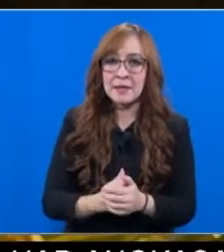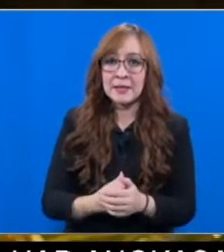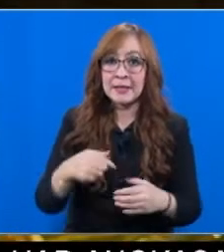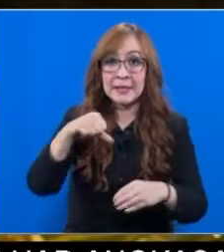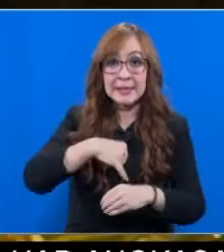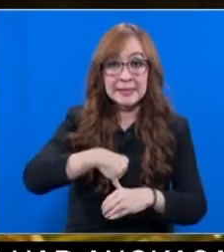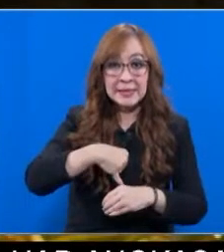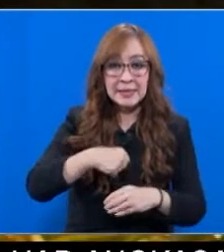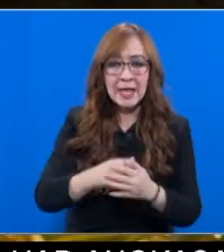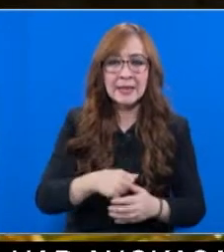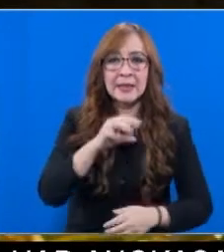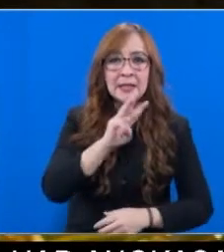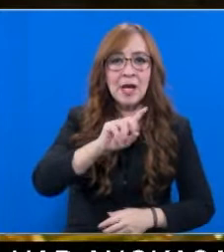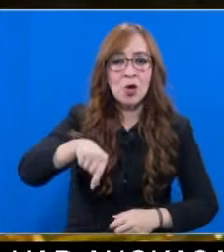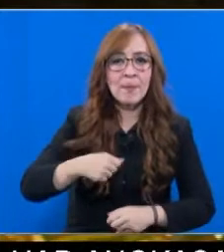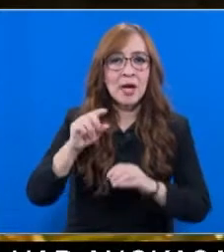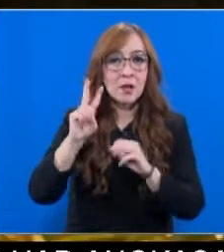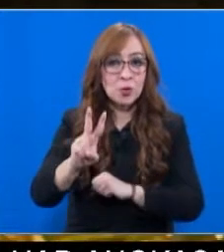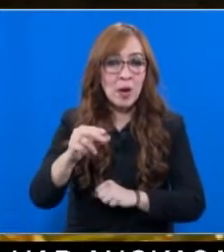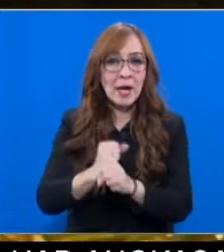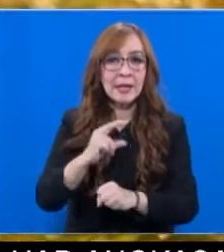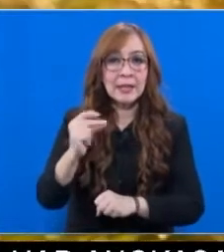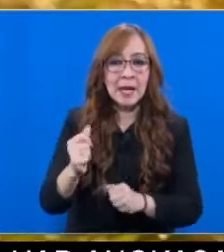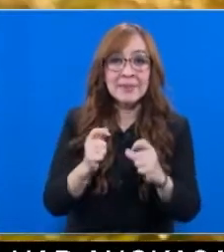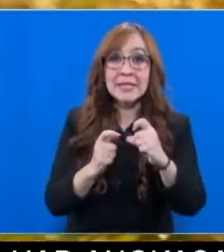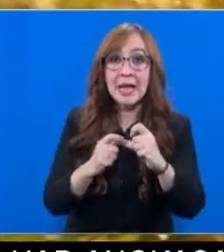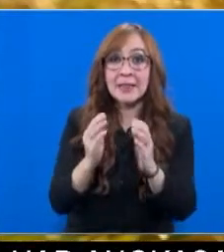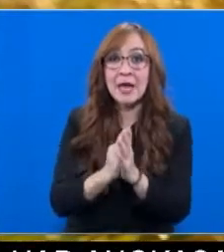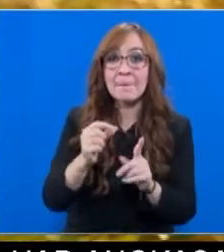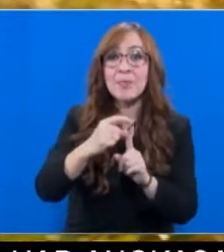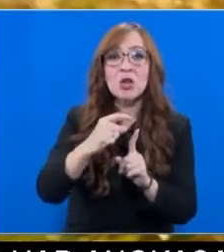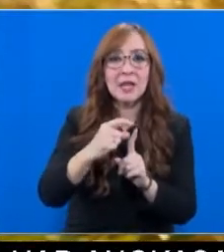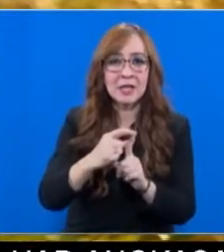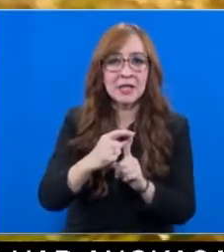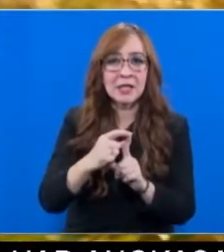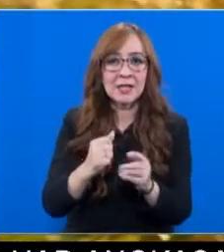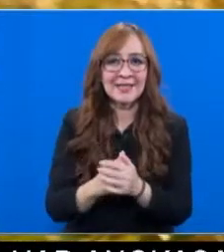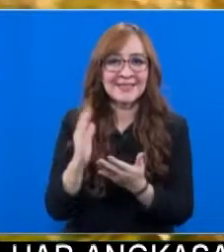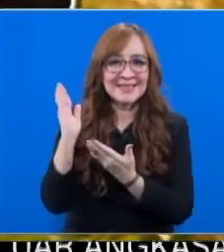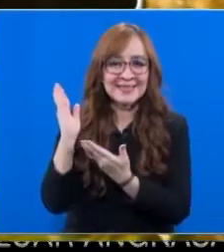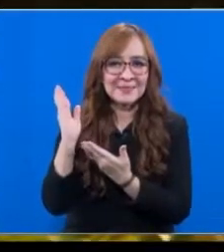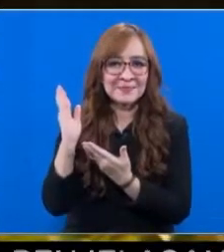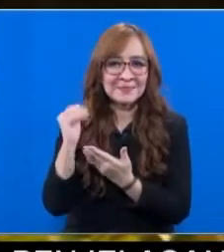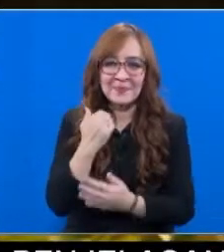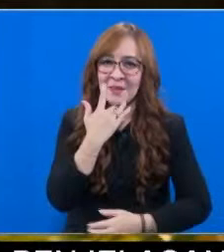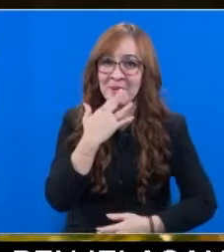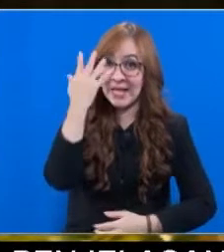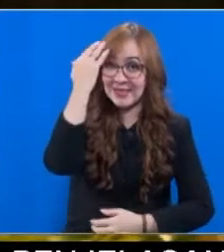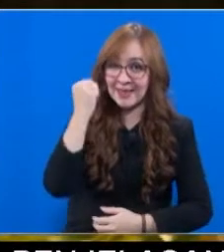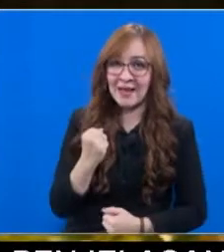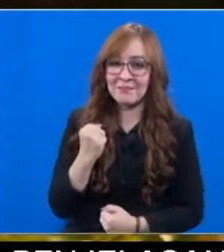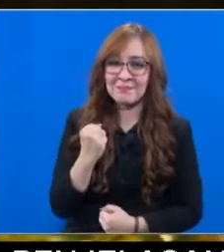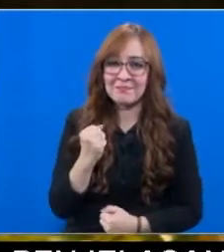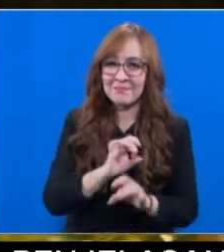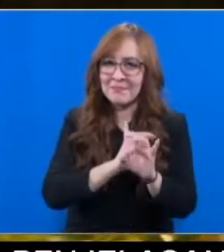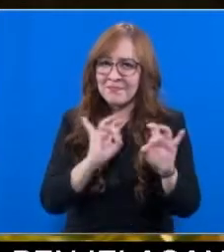gram serat dan 7,2 gram protein. Satu lagi adalah beras hitam.